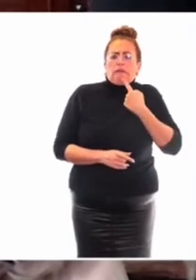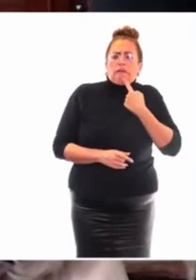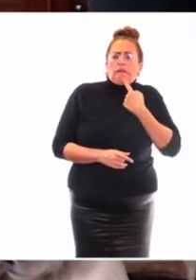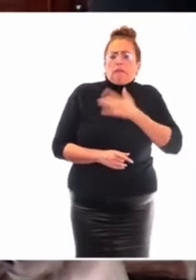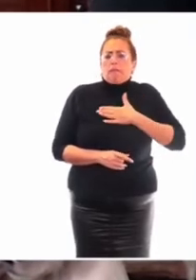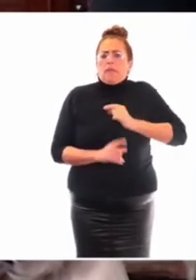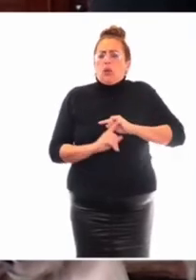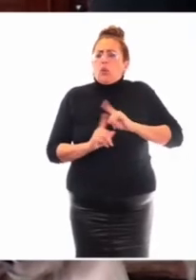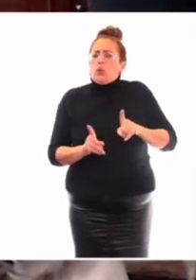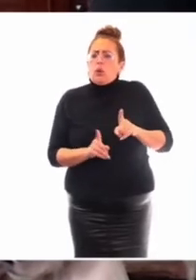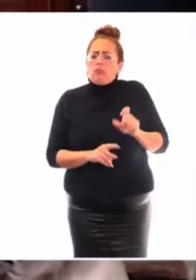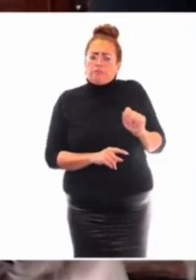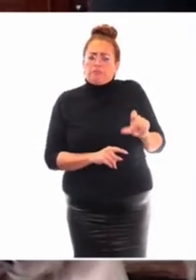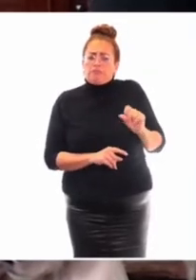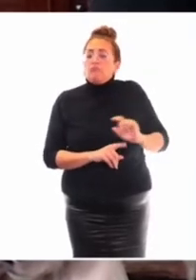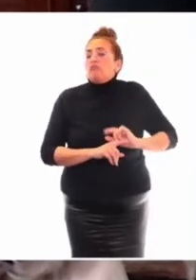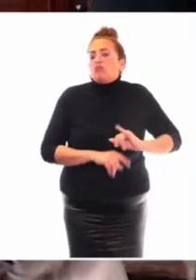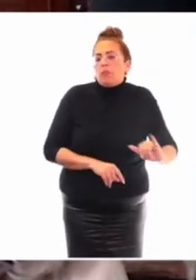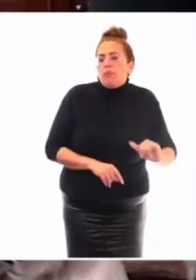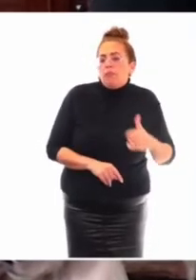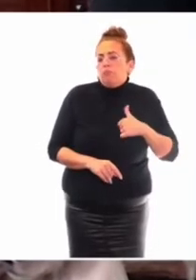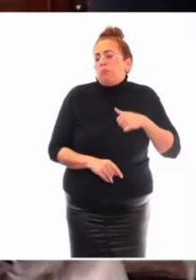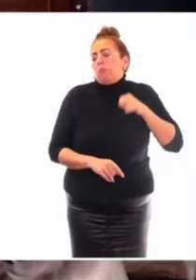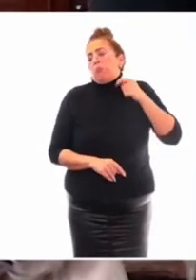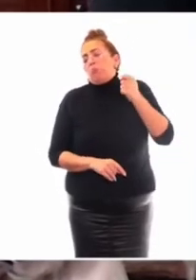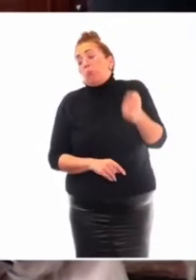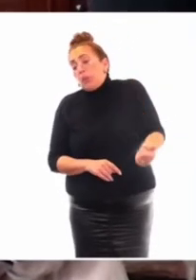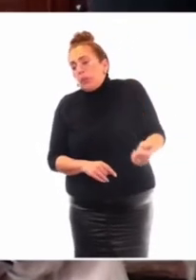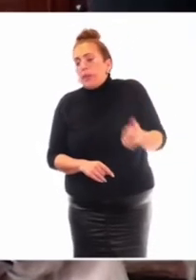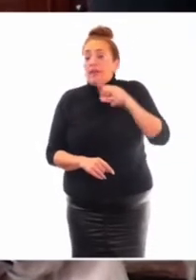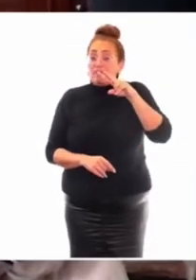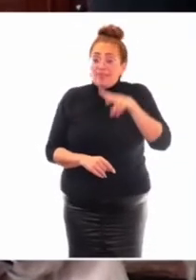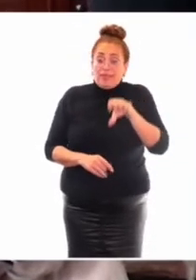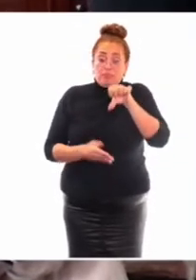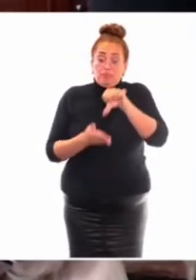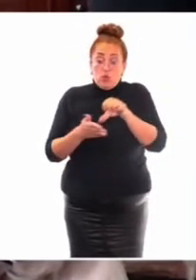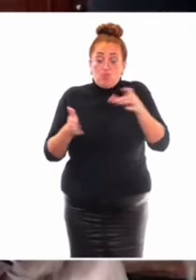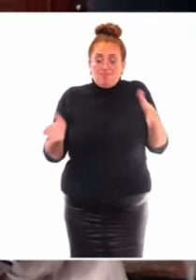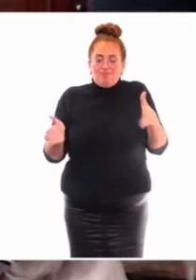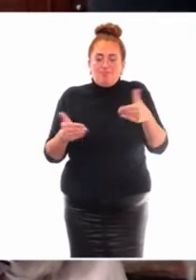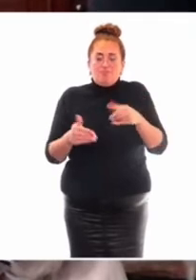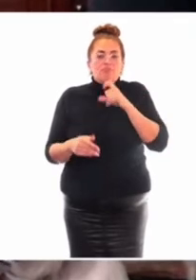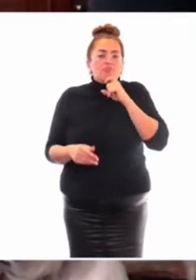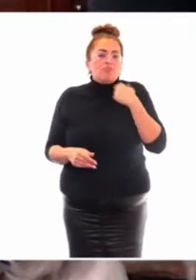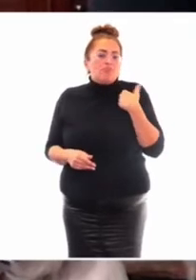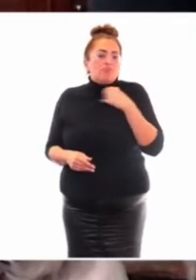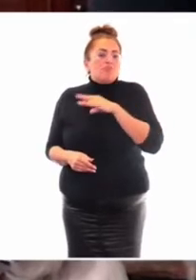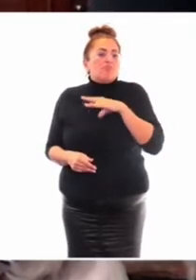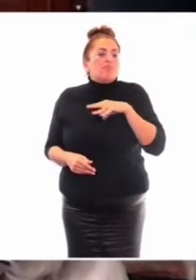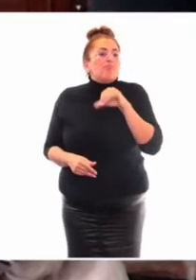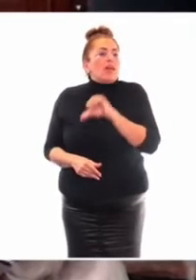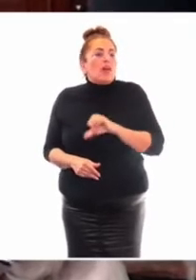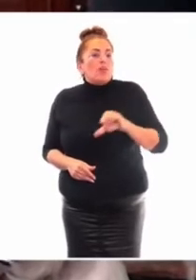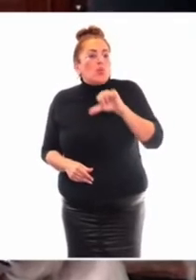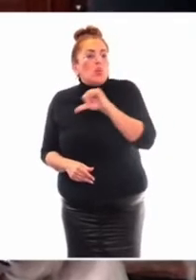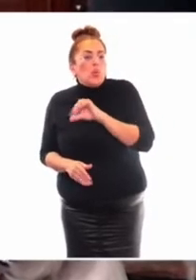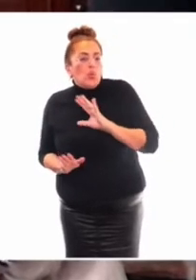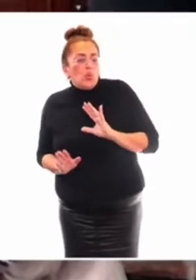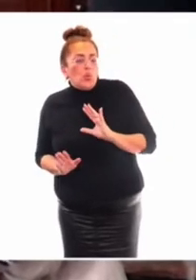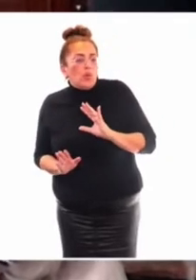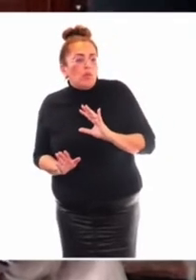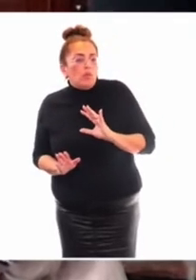en difficulté, comme l'a très bien rappelé Anne Famille. C'est la classe moyenne, et Madame Amouroux n'a pas dit que eux seuls payaient des